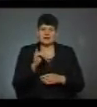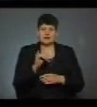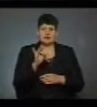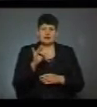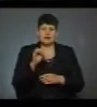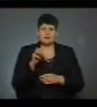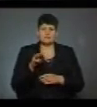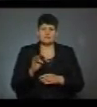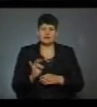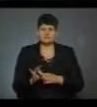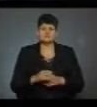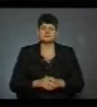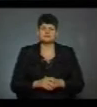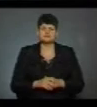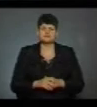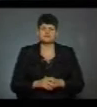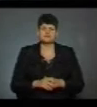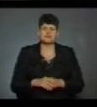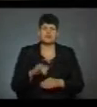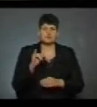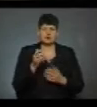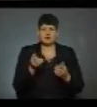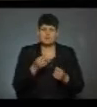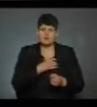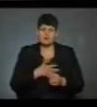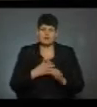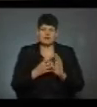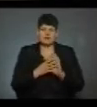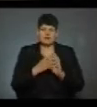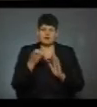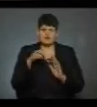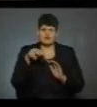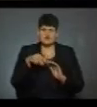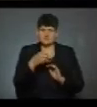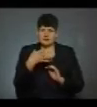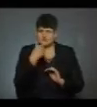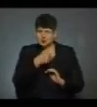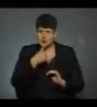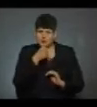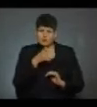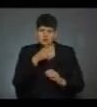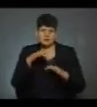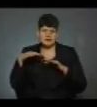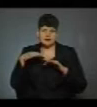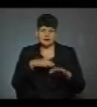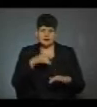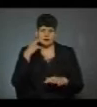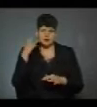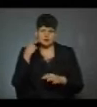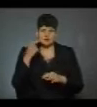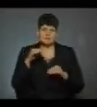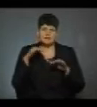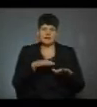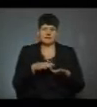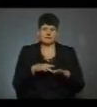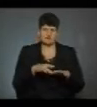села Требухівці Бучицького району. Ігор отримав поранення 9 січня 2015 року під час атаки російських бойовиків на